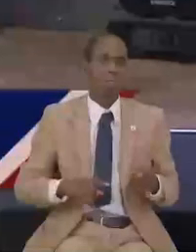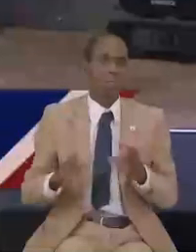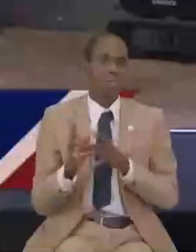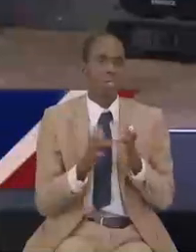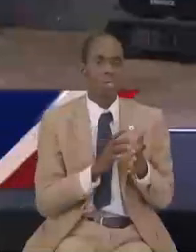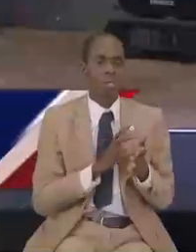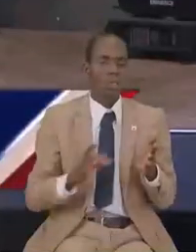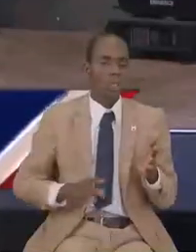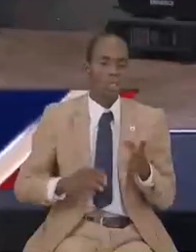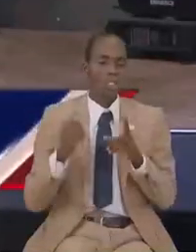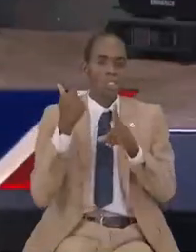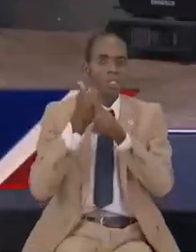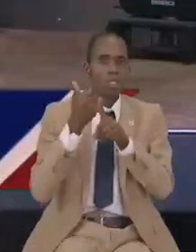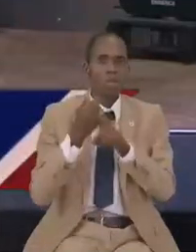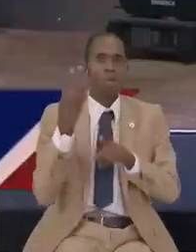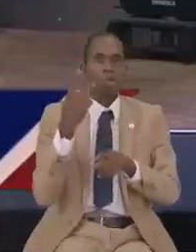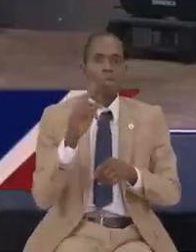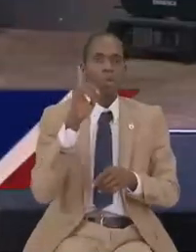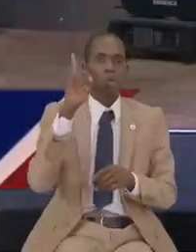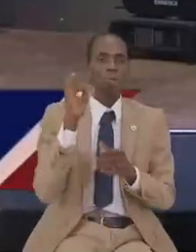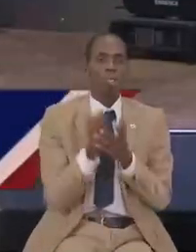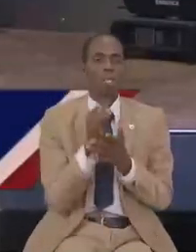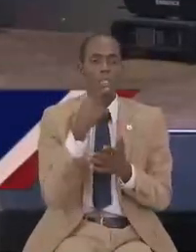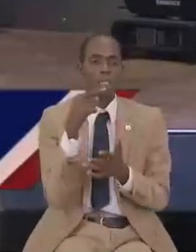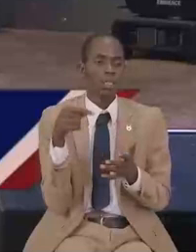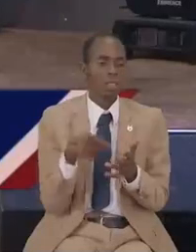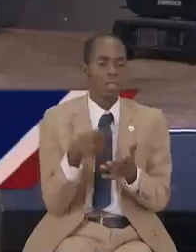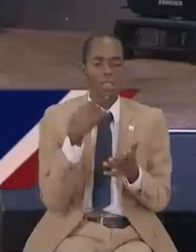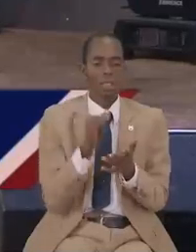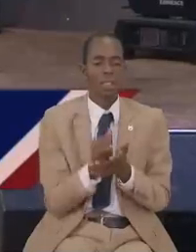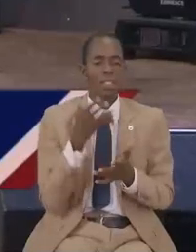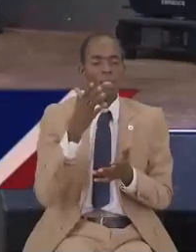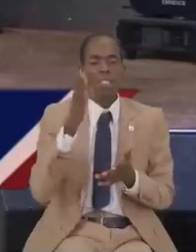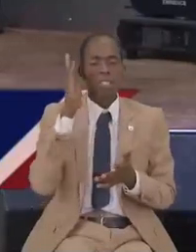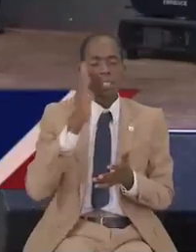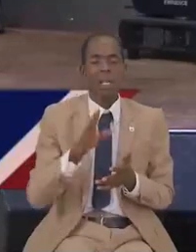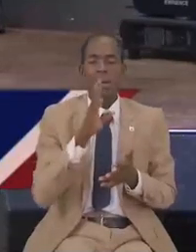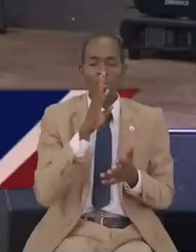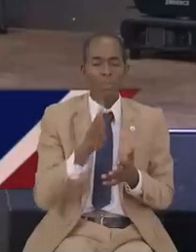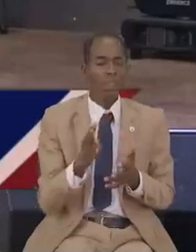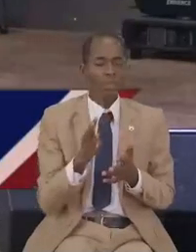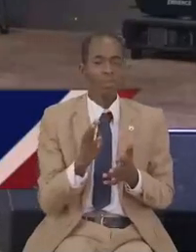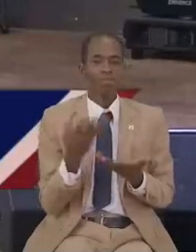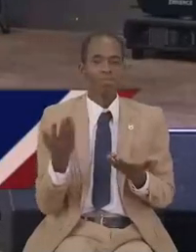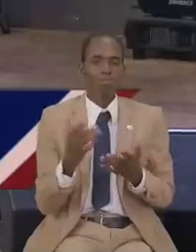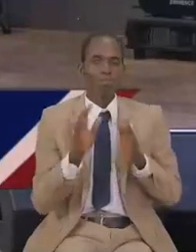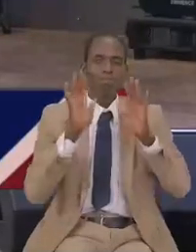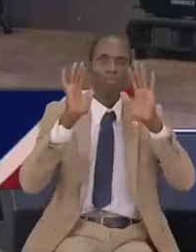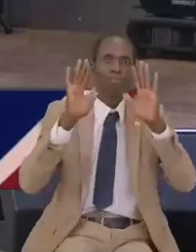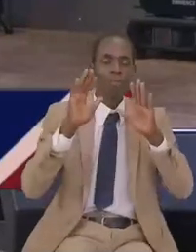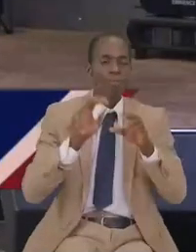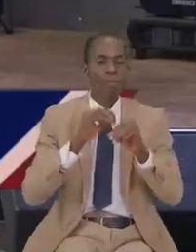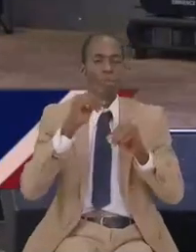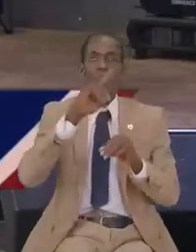21. Le Seigneur Jésus lui-même a dit, Luc 21, 25. Le Seigneur Jésus a dit, il y aura des signes dans le